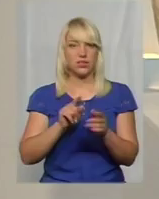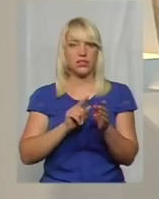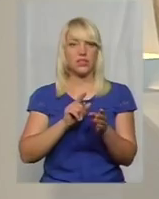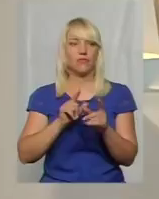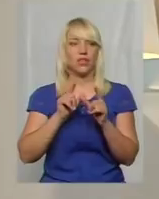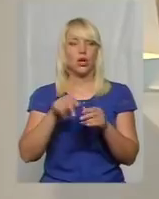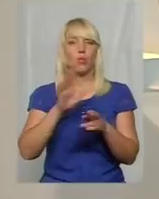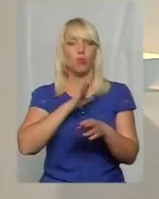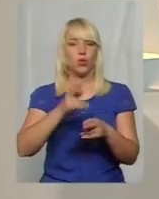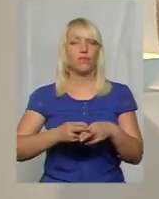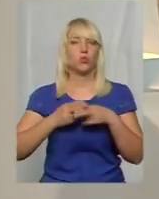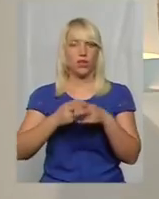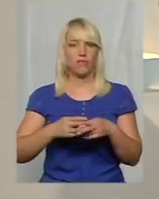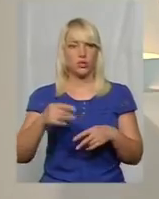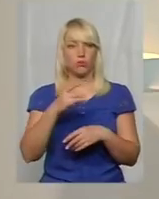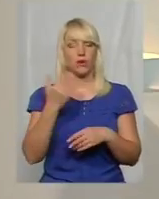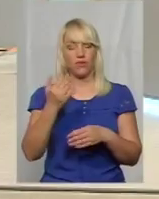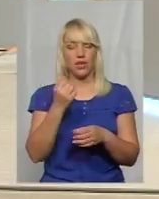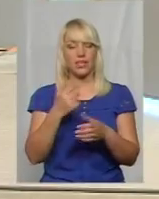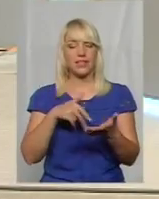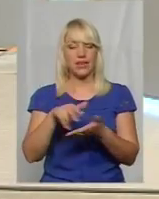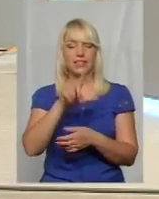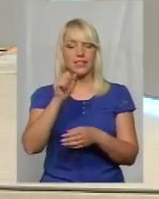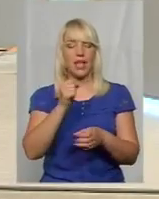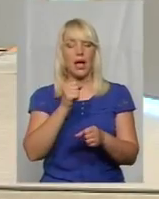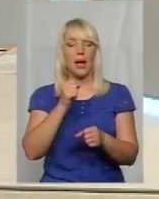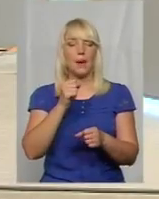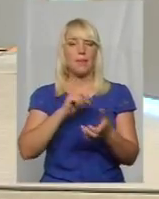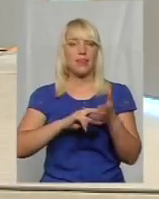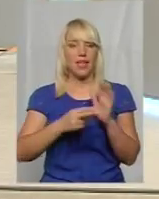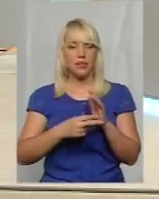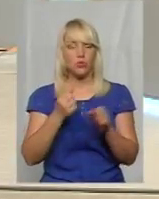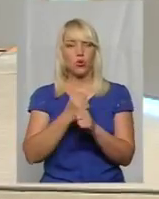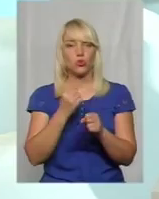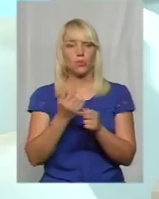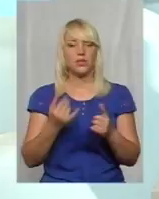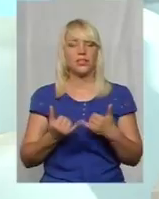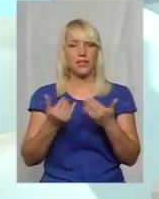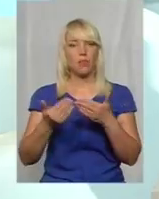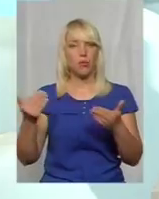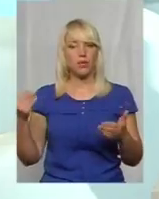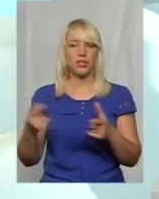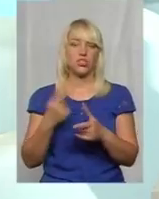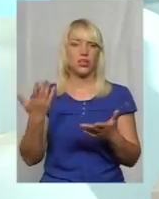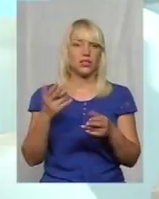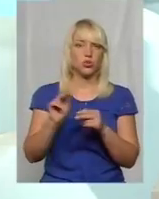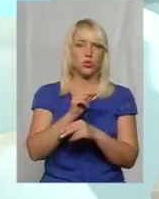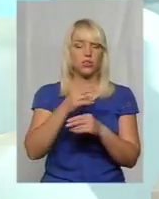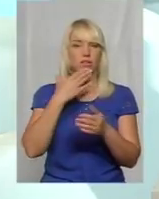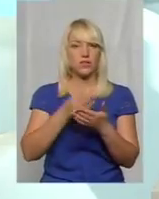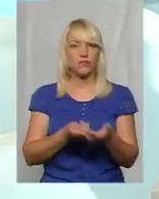були в Донецькому районі. От ви йдете за планом, розробленим для попередників, чи якісь корективи свої вносите? Я хочу, щоб люди зрозуміли.